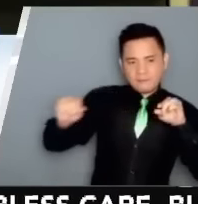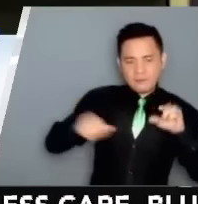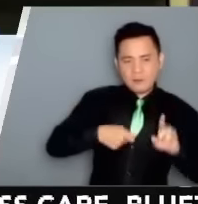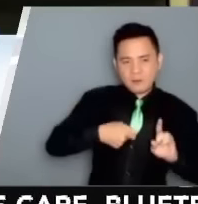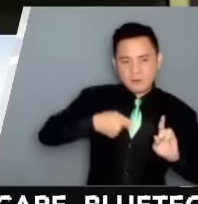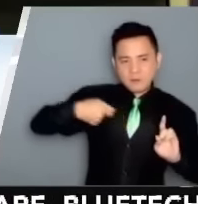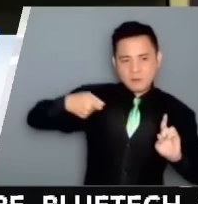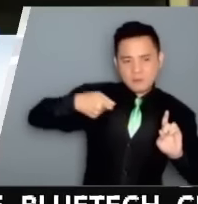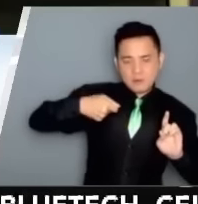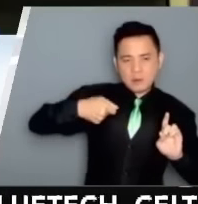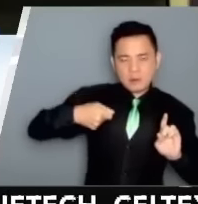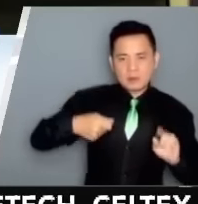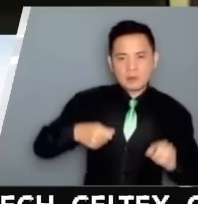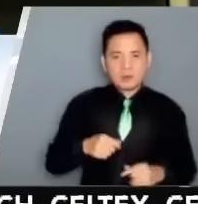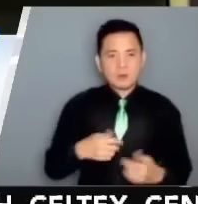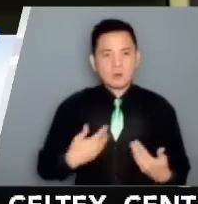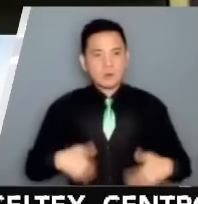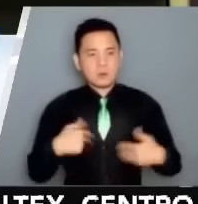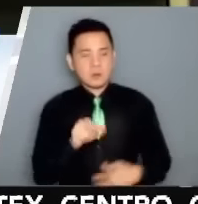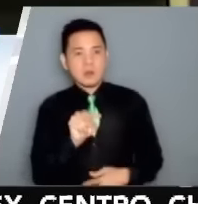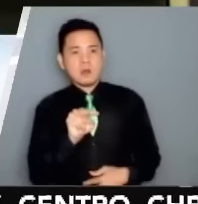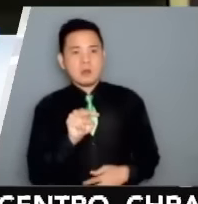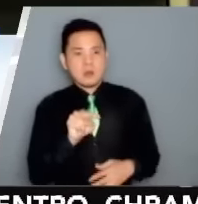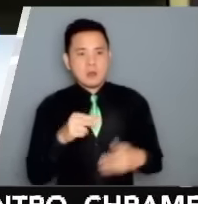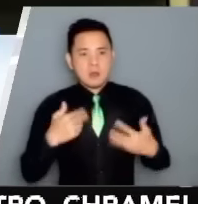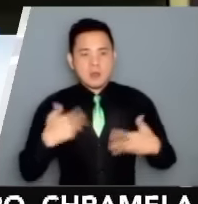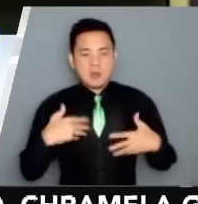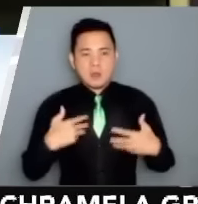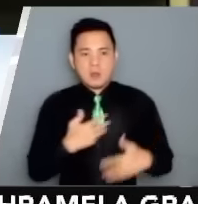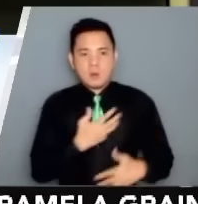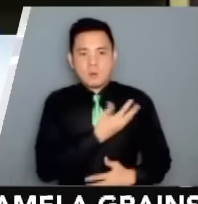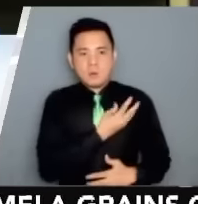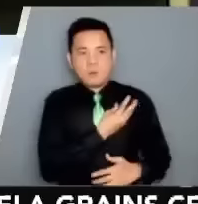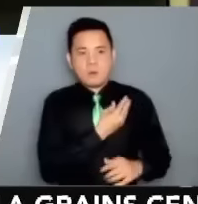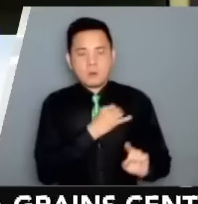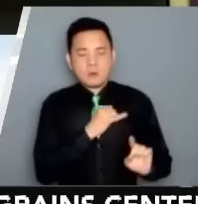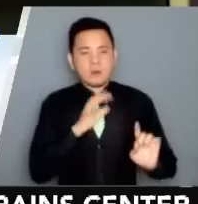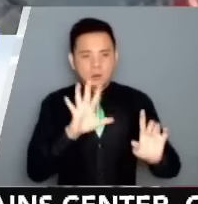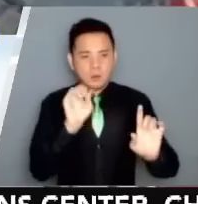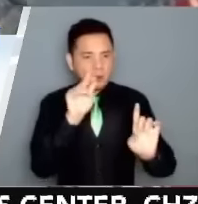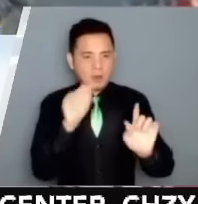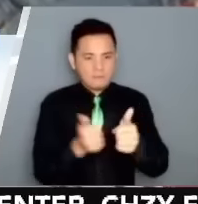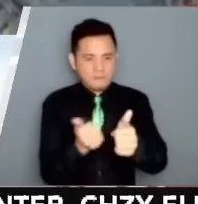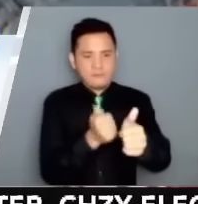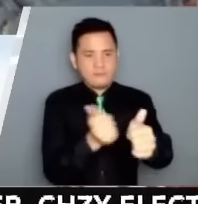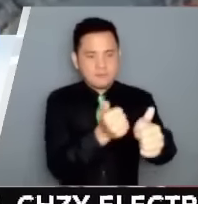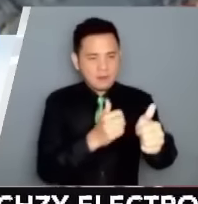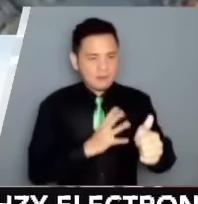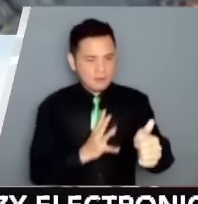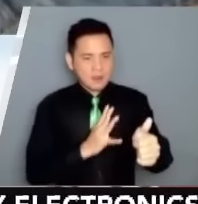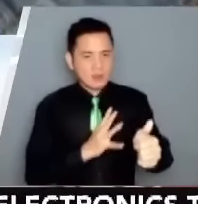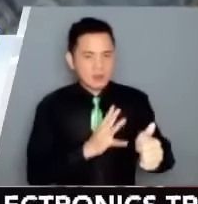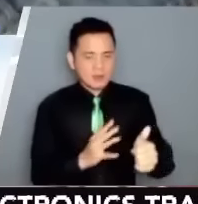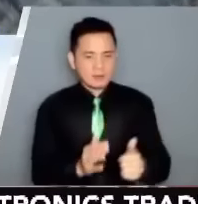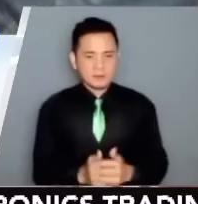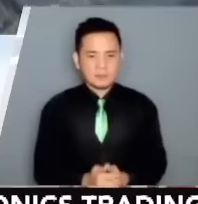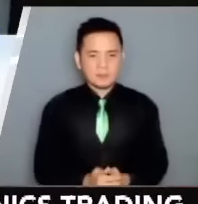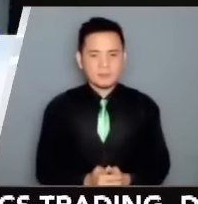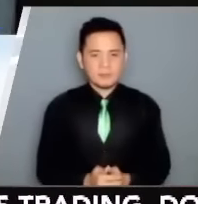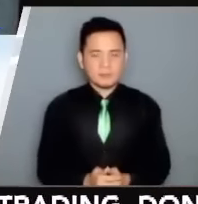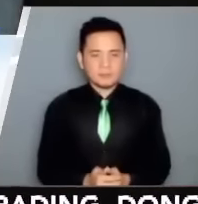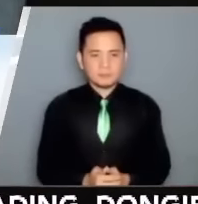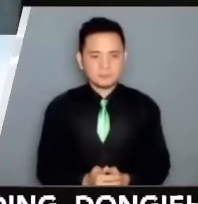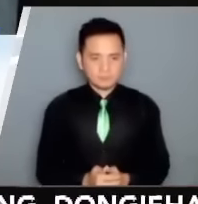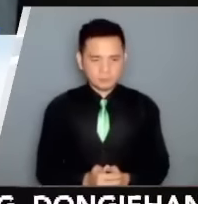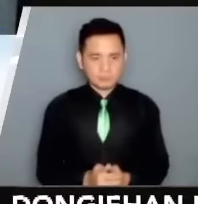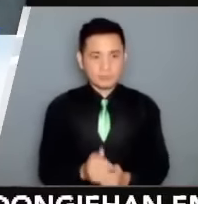katabi yung bata hindi na ako nag-react as in Wala na sumunod na lang ako sa kung anong sinasabi nila pinapasok na raw silang mag-ina sa kwarto maging